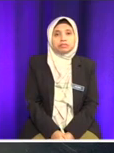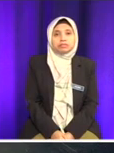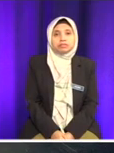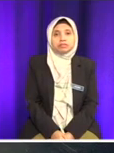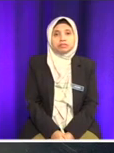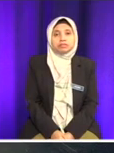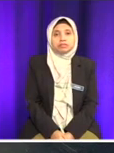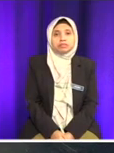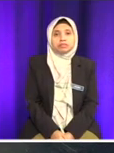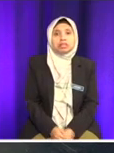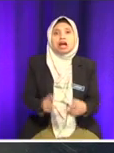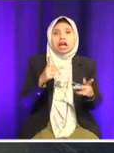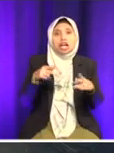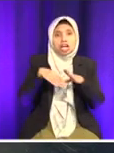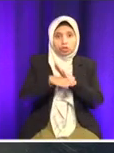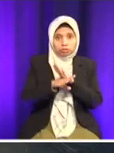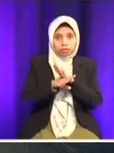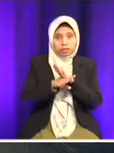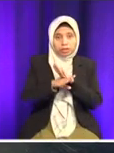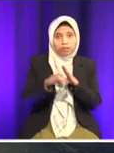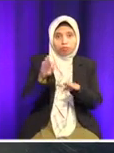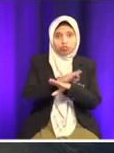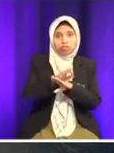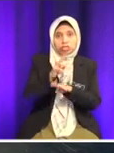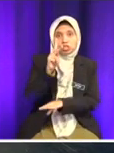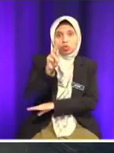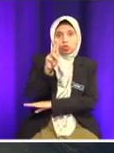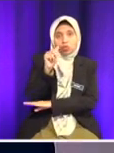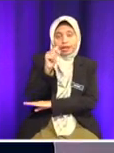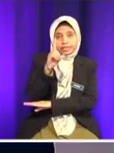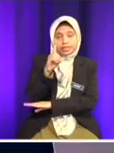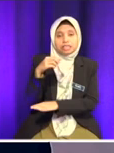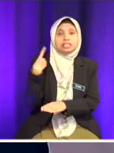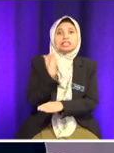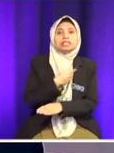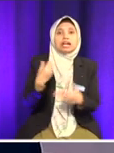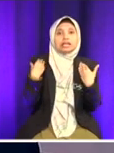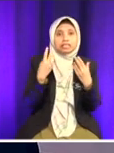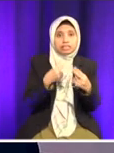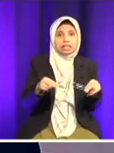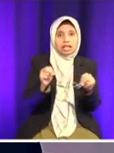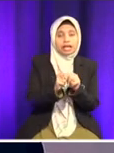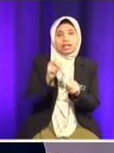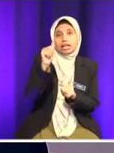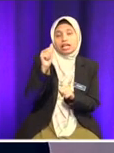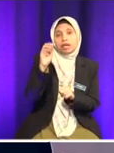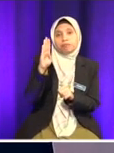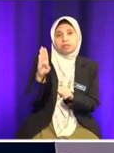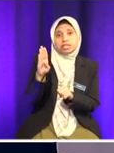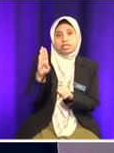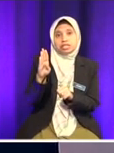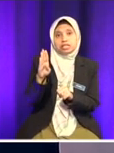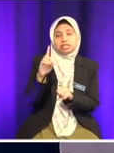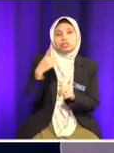baik Kalau dalam fungsi kode etik kita ada nilai I nilai B dan satu lagi kita bagi nilai apa